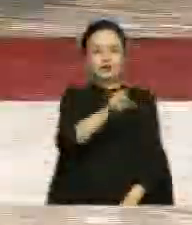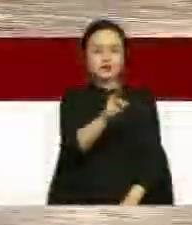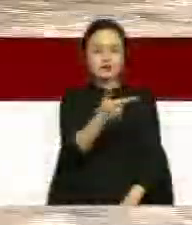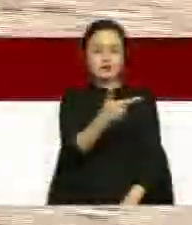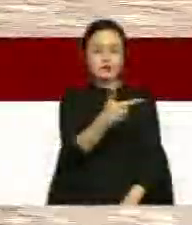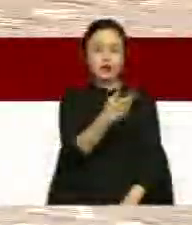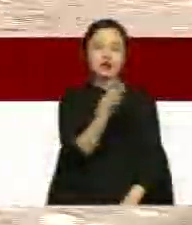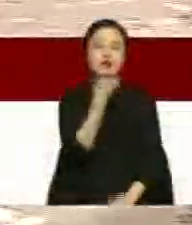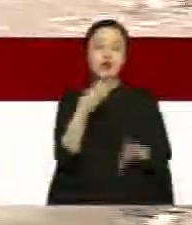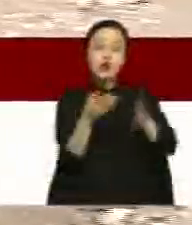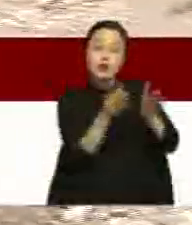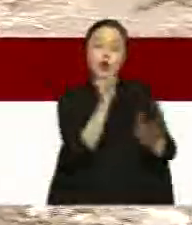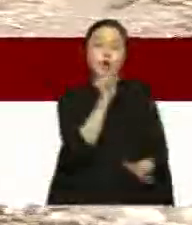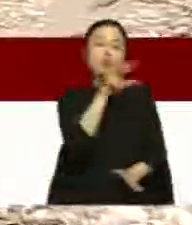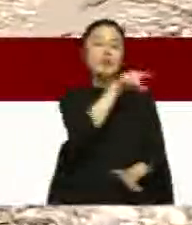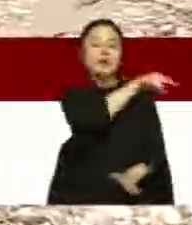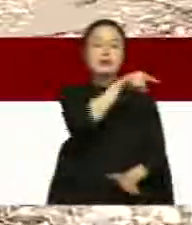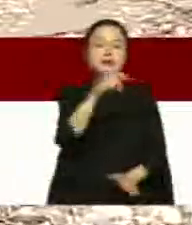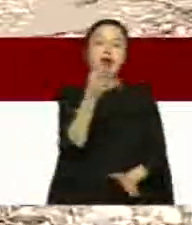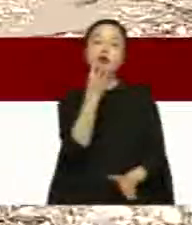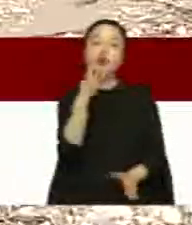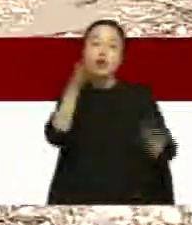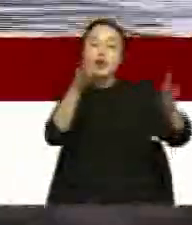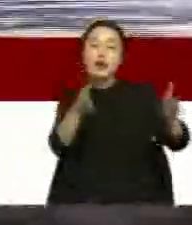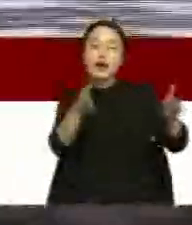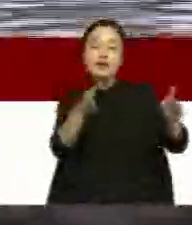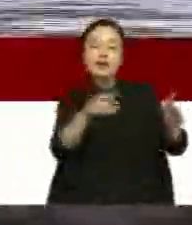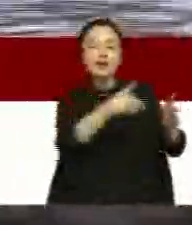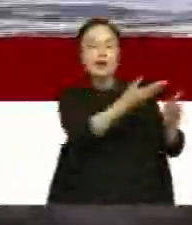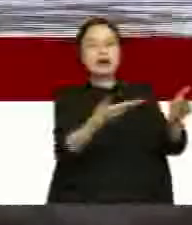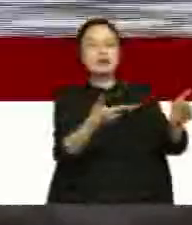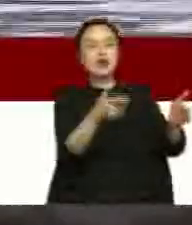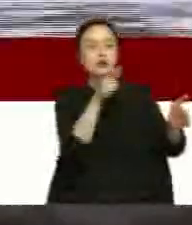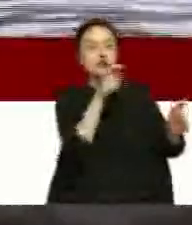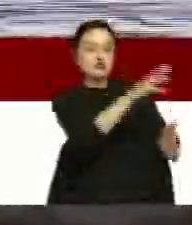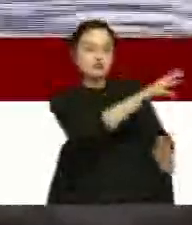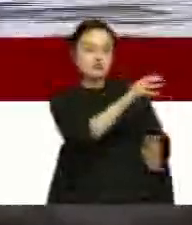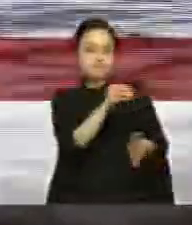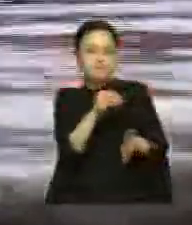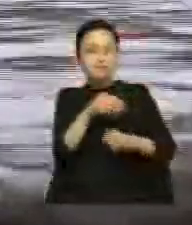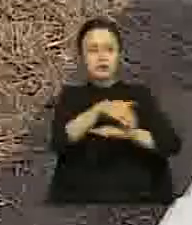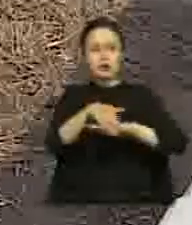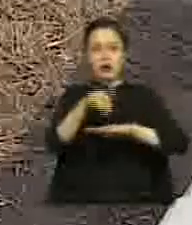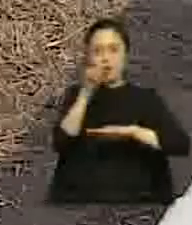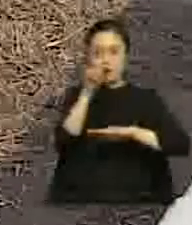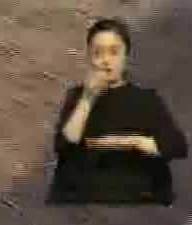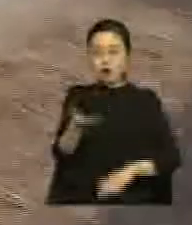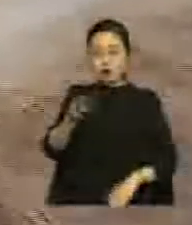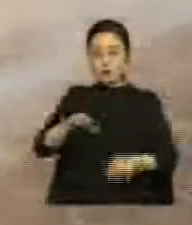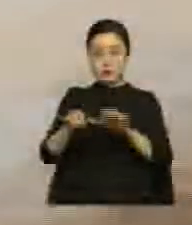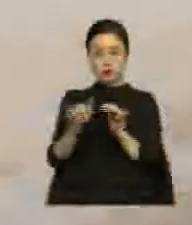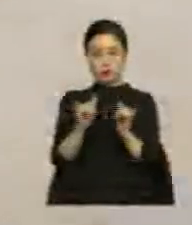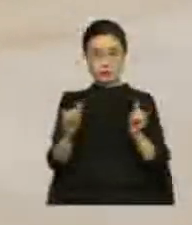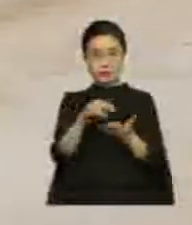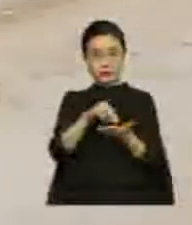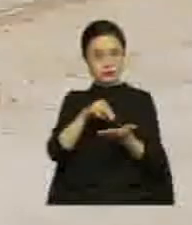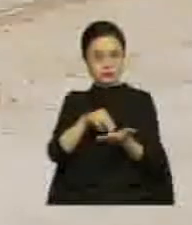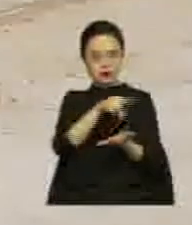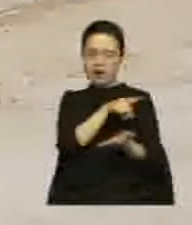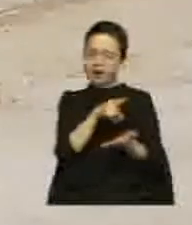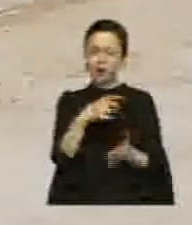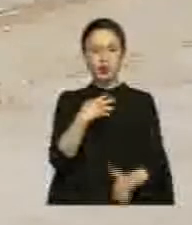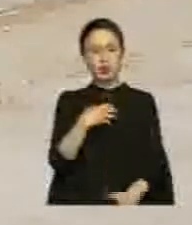건데 주민들은 수심이 낮은 탄천에서 물 공급이 원활하지 못할 거라며 우려하고 있습니다. 또 공급된다고 하더라도